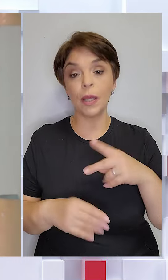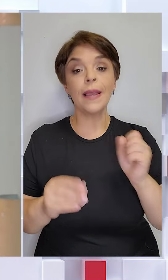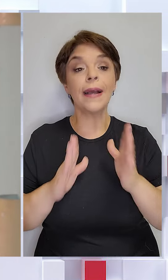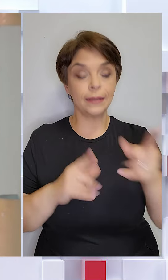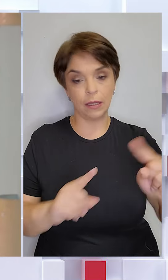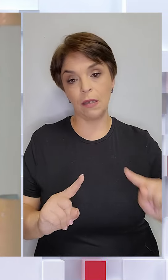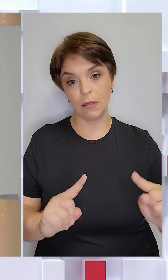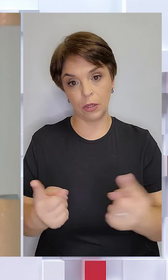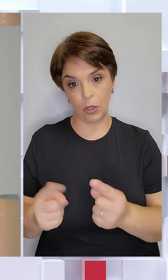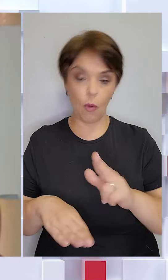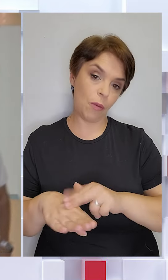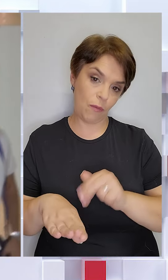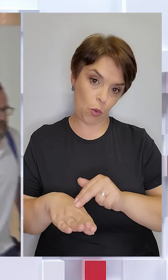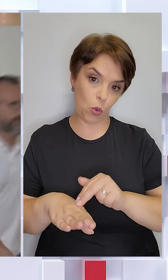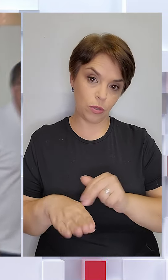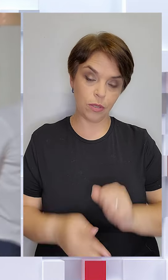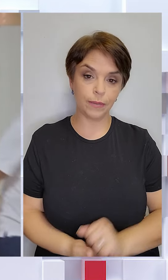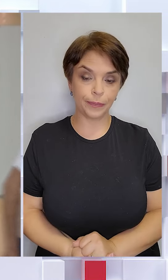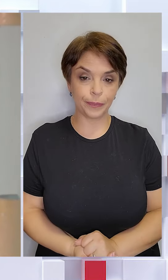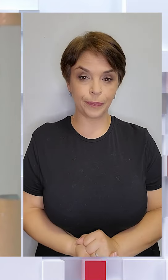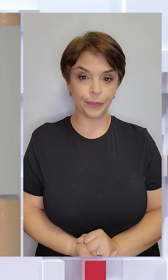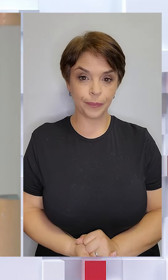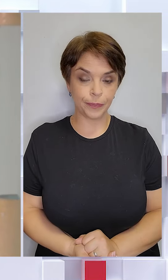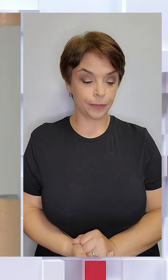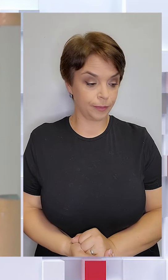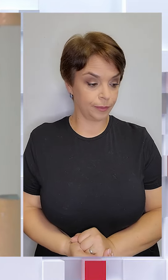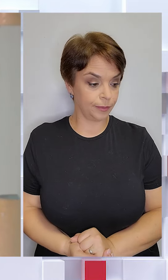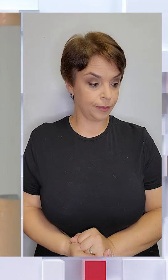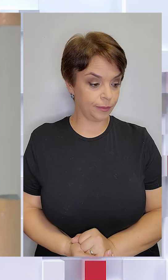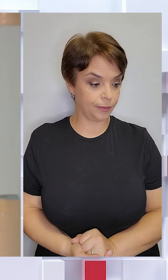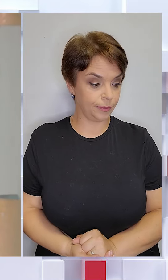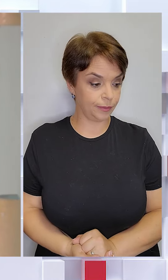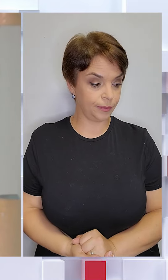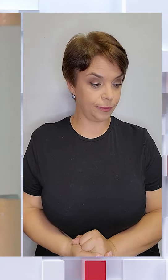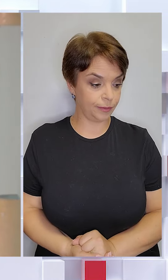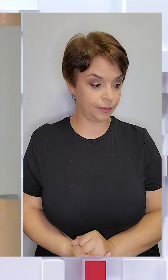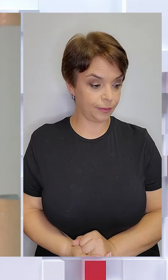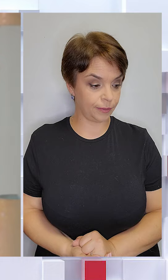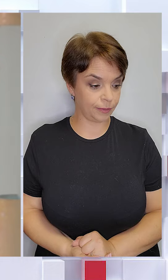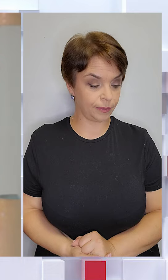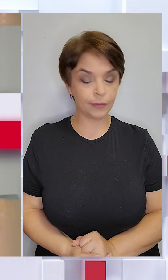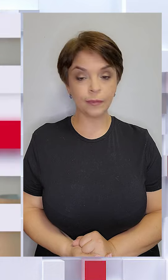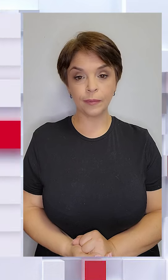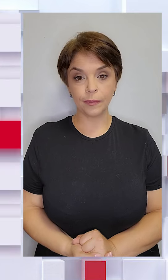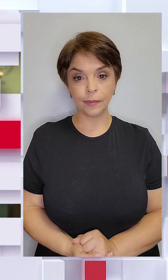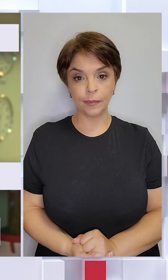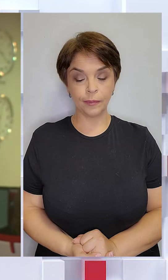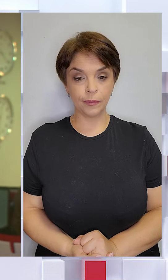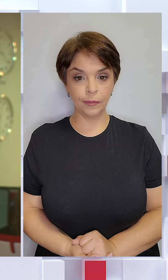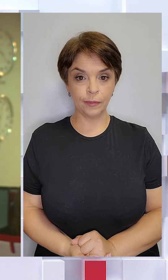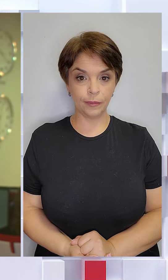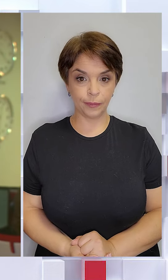тільки їх затримають правоохоронці. Олена Черняєва, Іван Савченко, Одеса, ТСН 1+1.